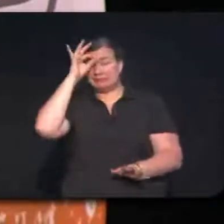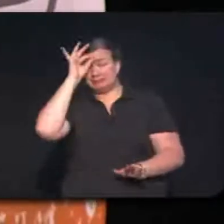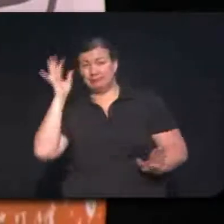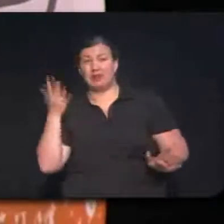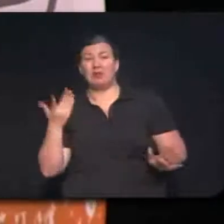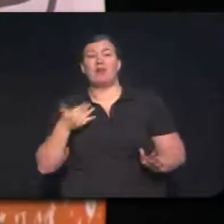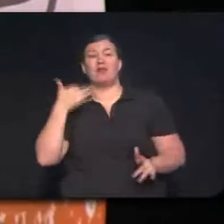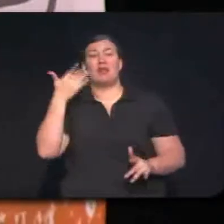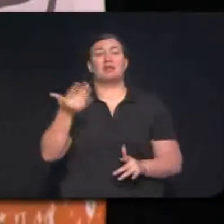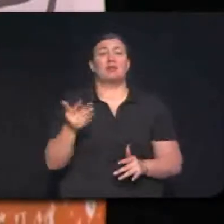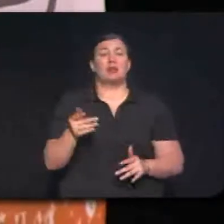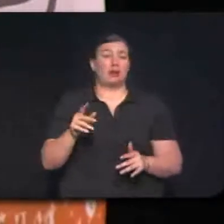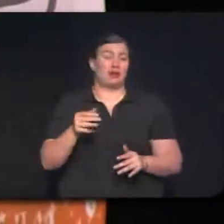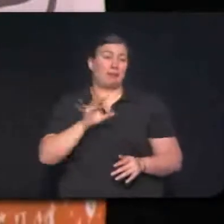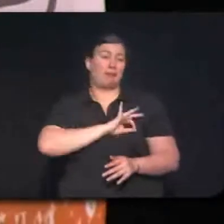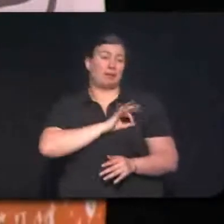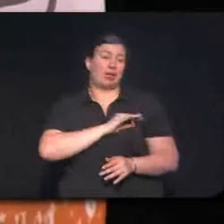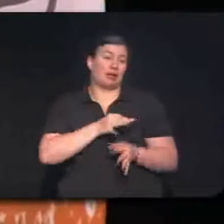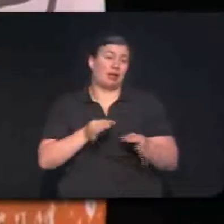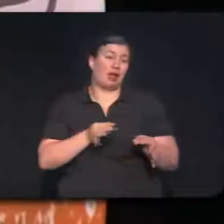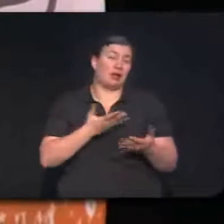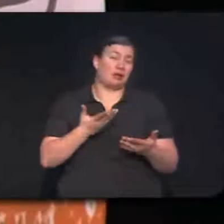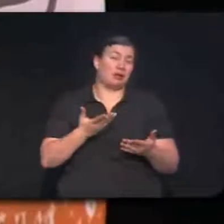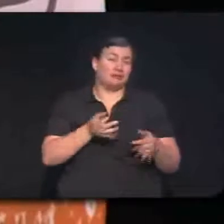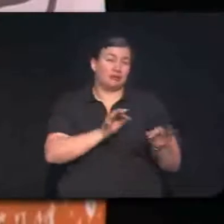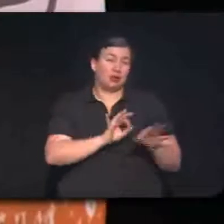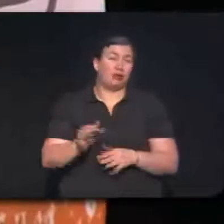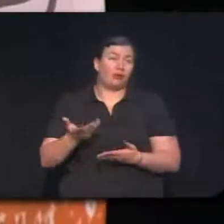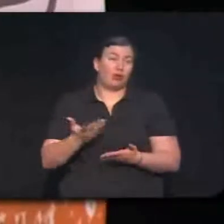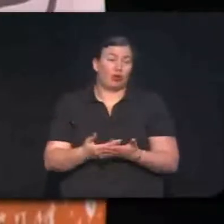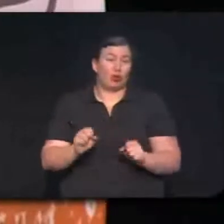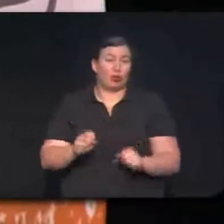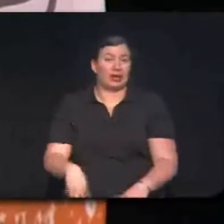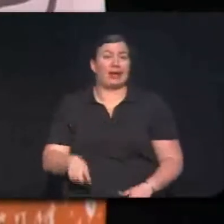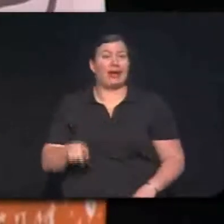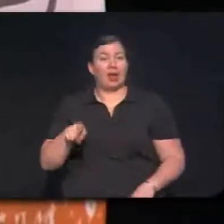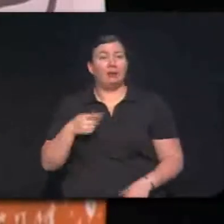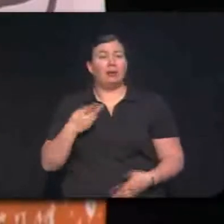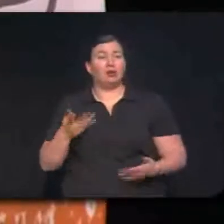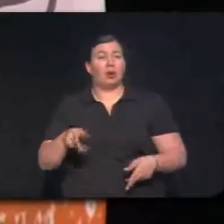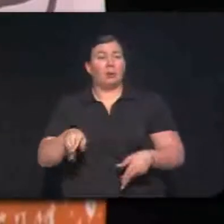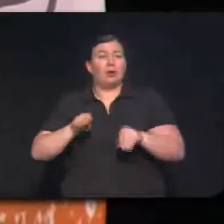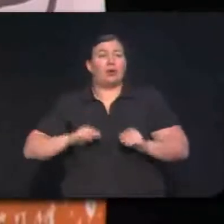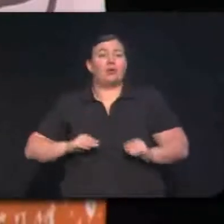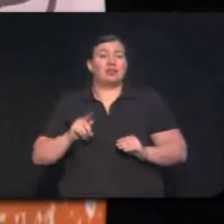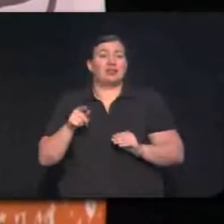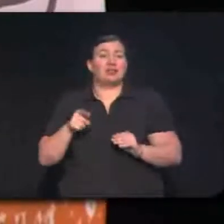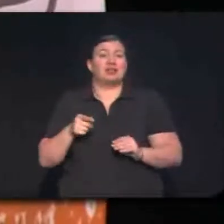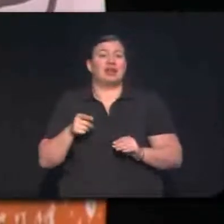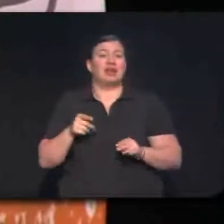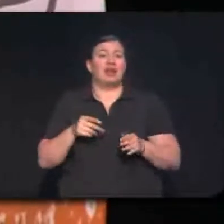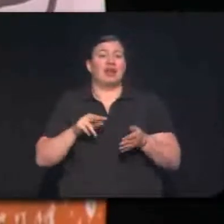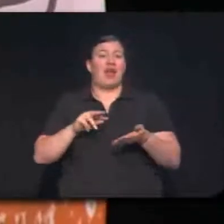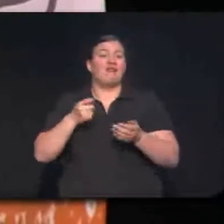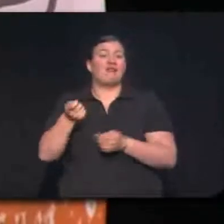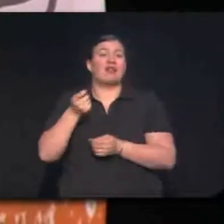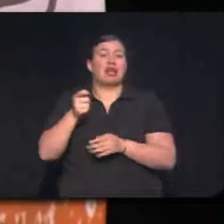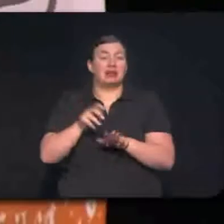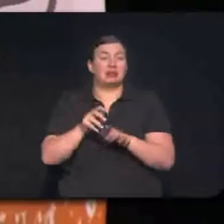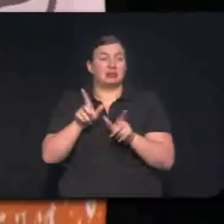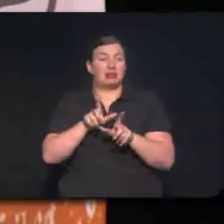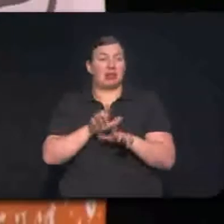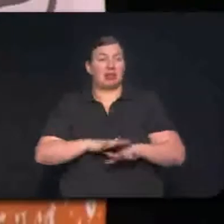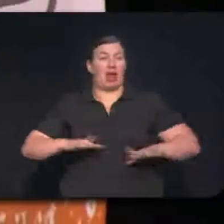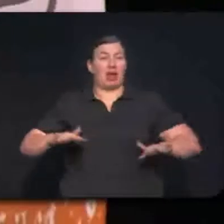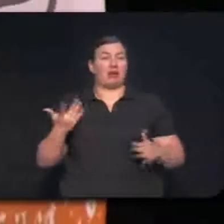geheime Abstimmung erst dann Parteitag durchzuführen also das berücksichtigt die Finanzlage unsere Partei unsere Möglichkeiten und lässt uns Stück für Stück diesem